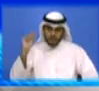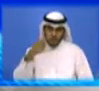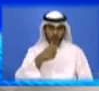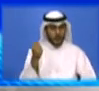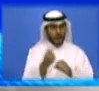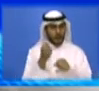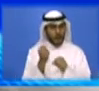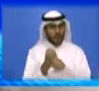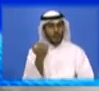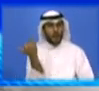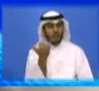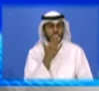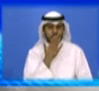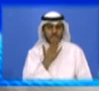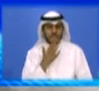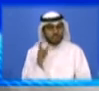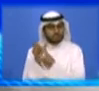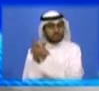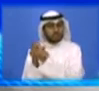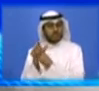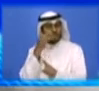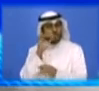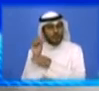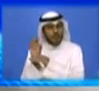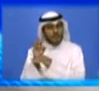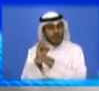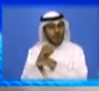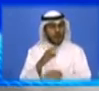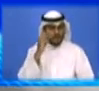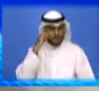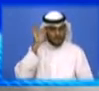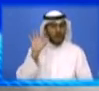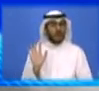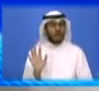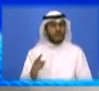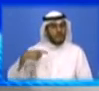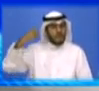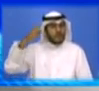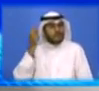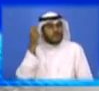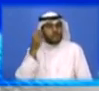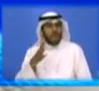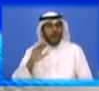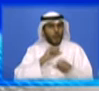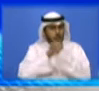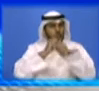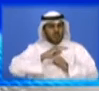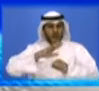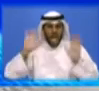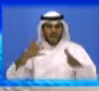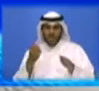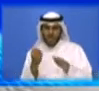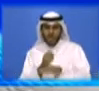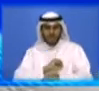إلحاقهم بالبرنامج الوقائي وتأهيل الشباب وحمايتهم من تلك الأفكار المتطرفة تنفيذا لمخططاتهم